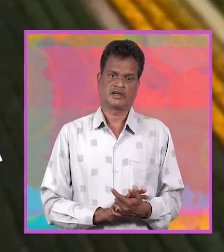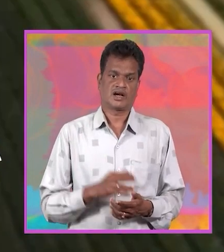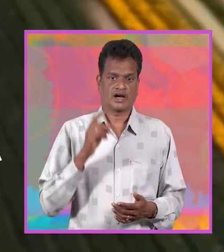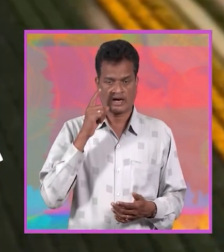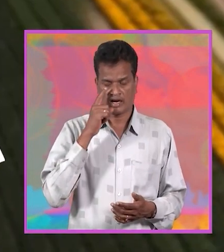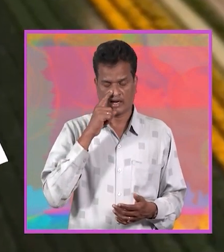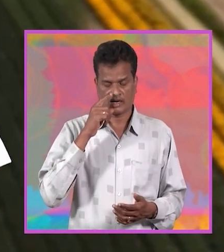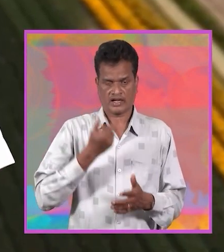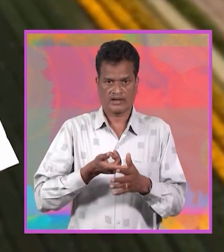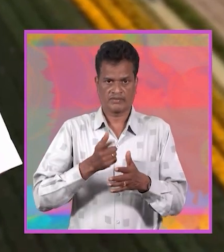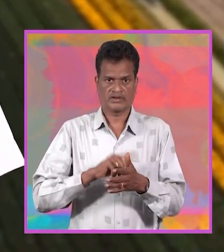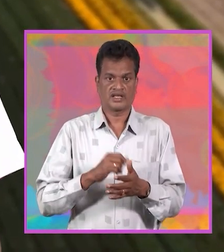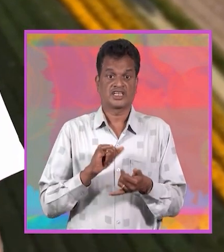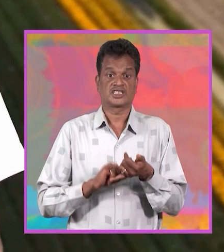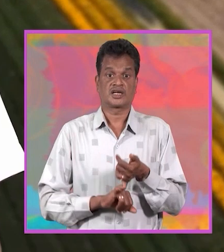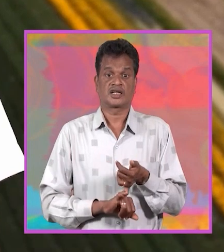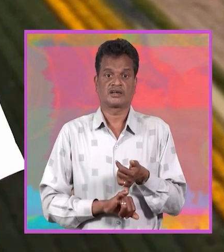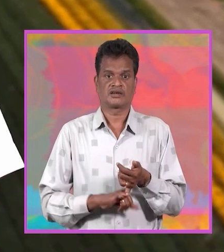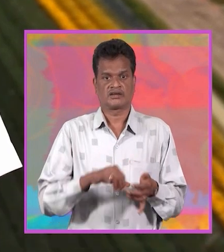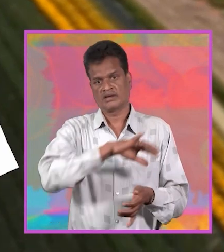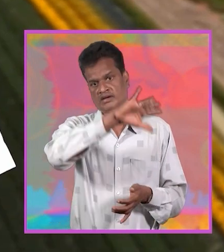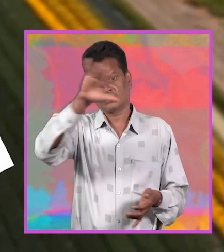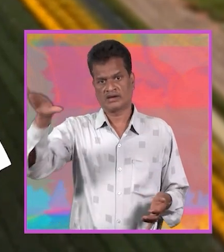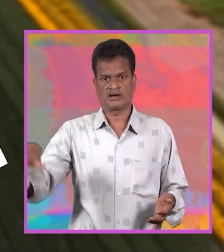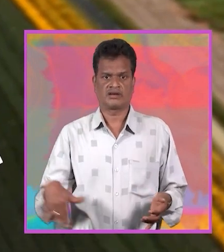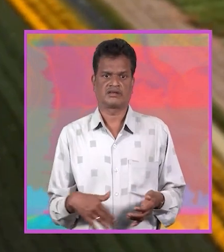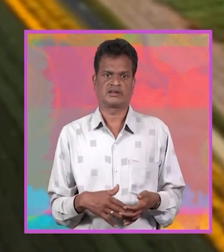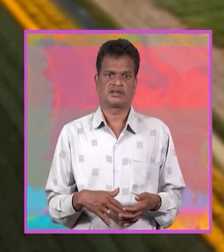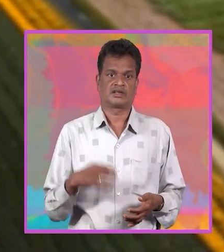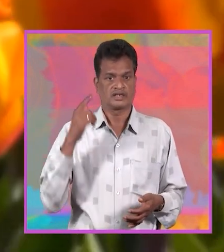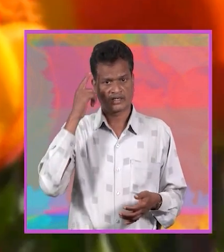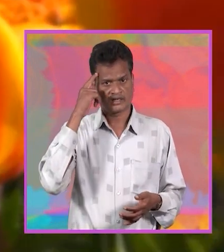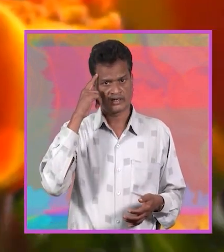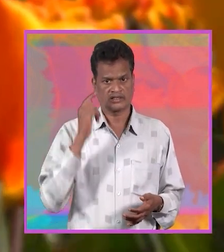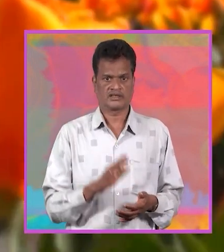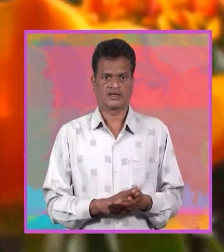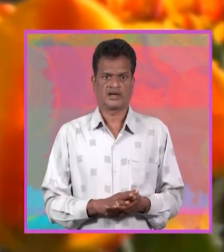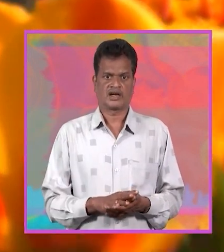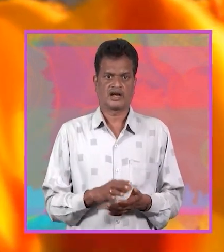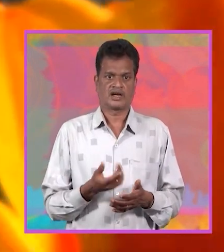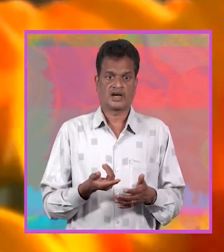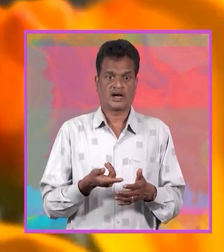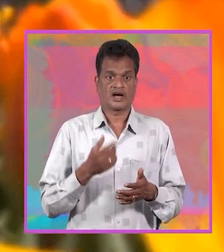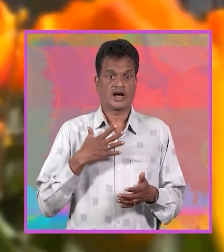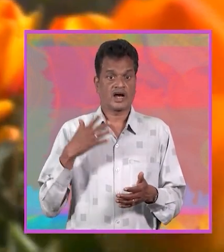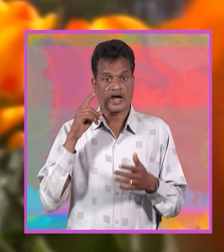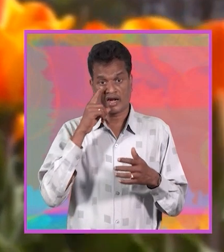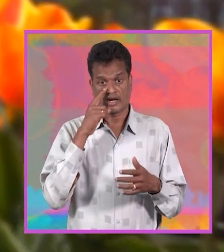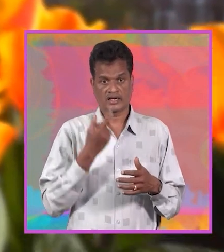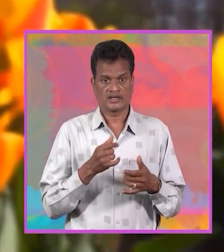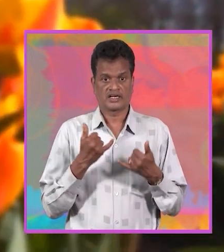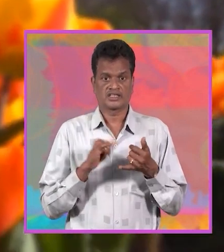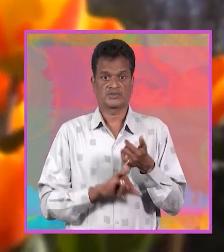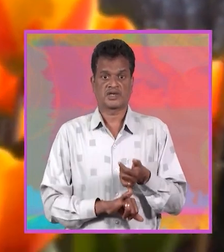மொழியின் சிறப்பிதுவே அனைவருமோ அறிய இறையாளே. அன்னை மொழியின்